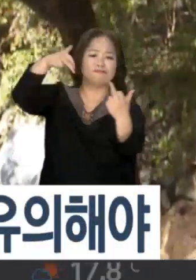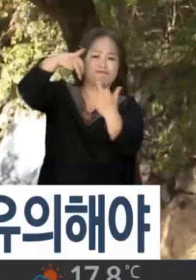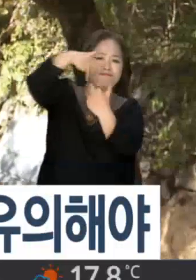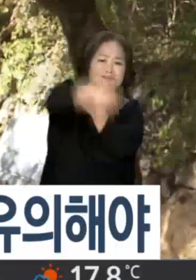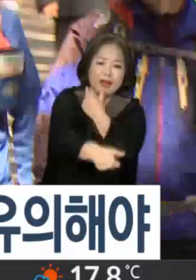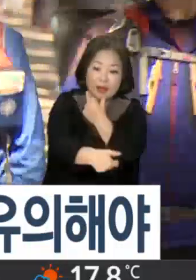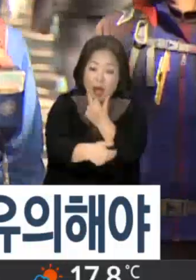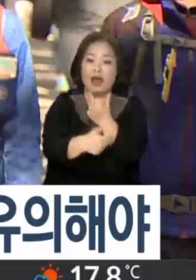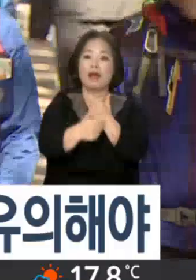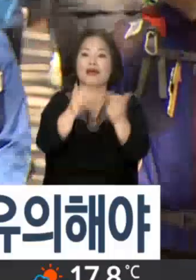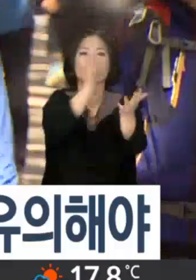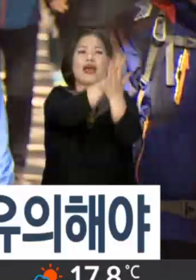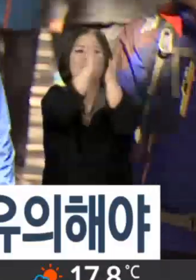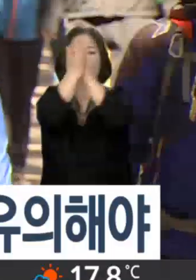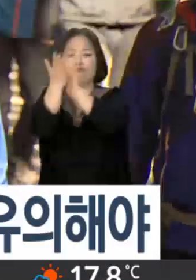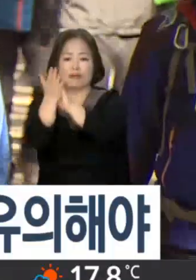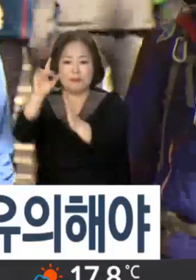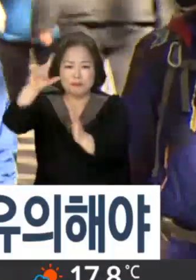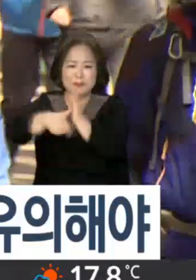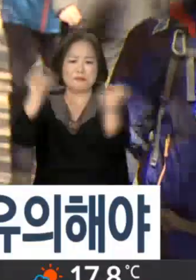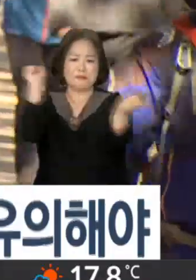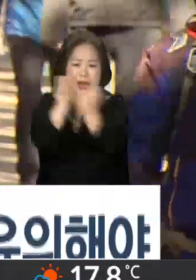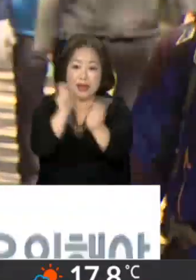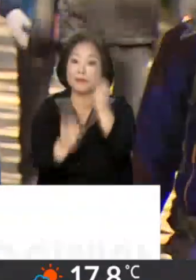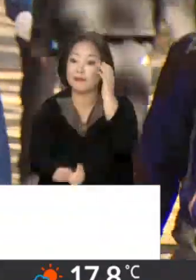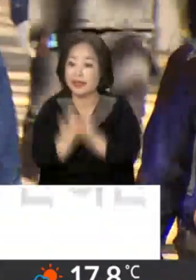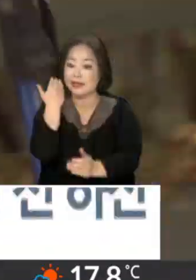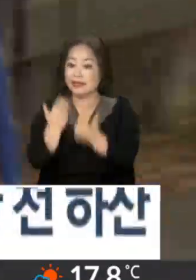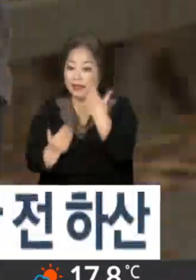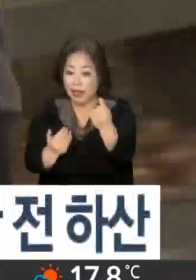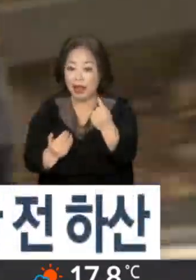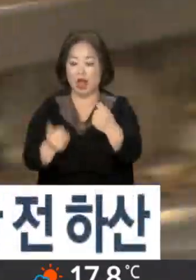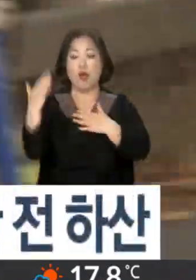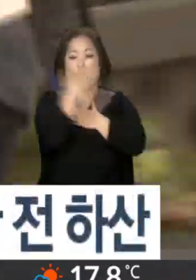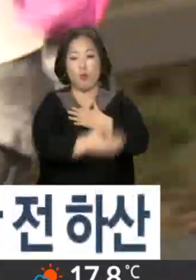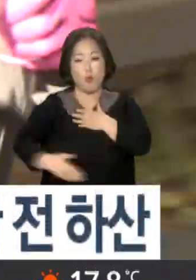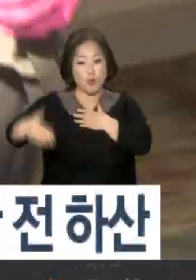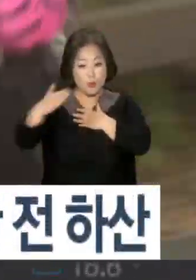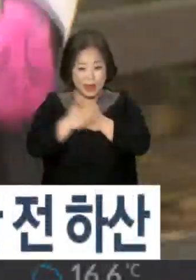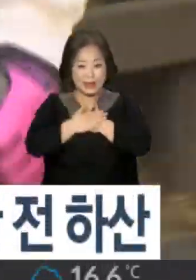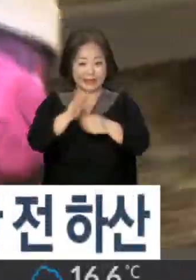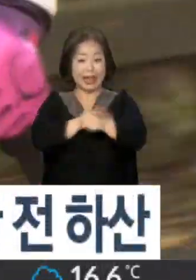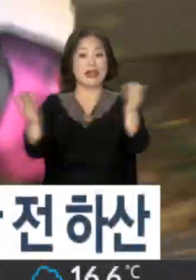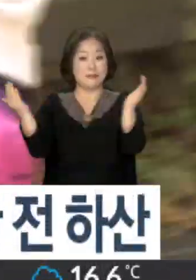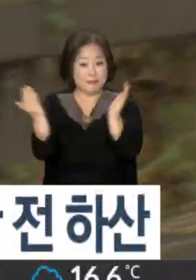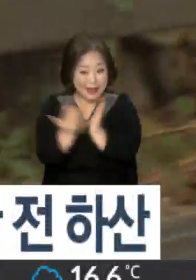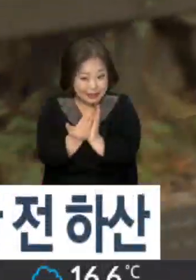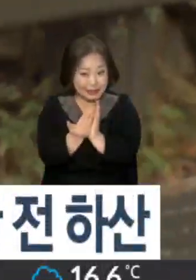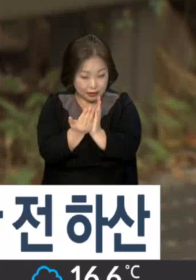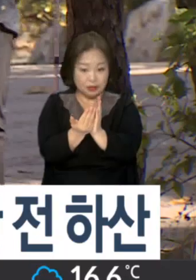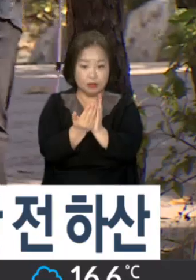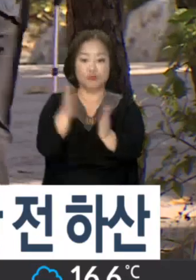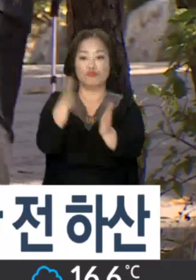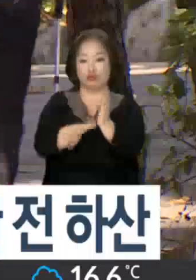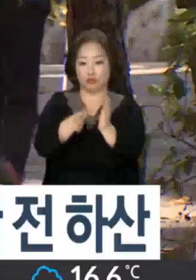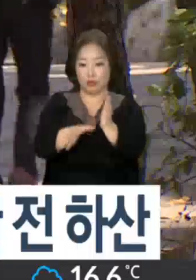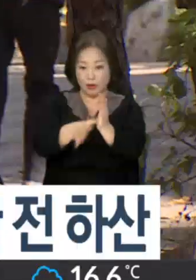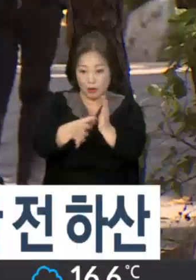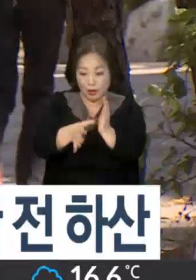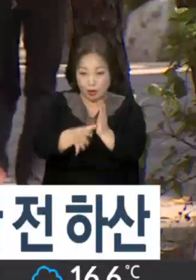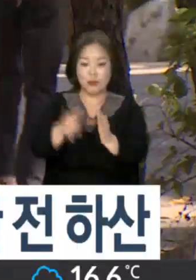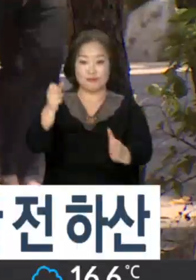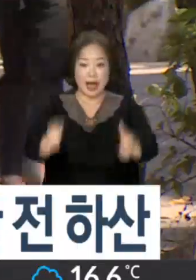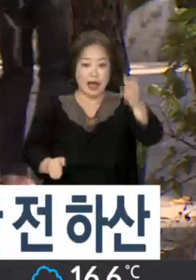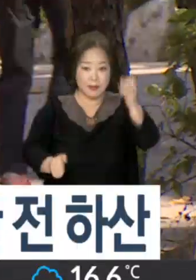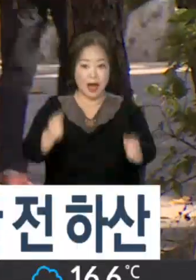1건이 단풍철에 발생하기 때문입니다. 본인 체력에 맞는 탐방로를 선택하고 큰 일교차에 대비해